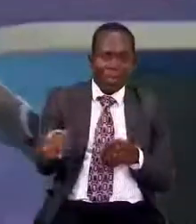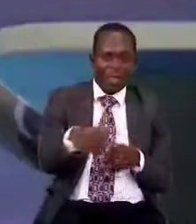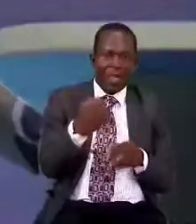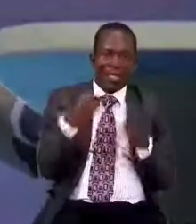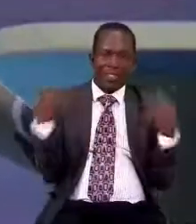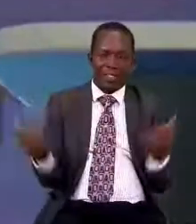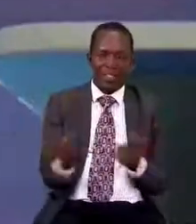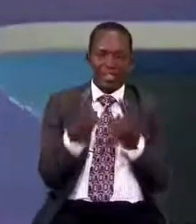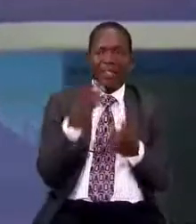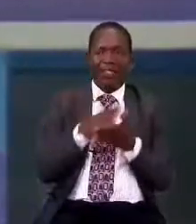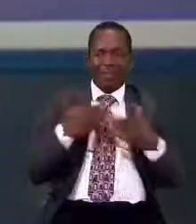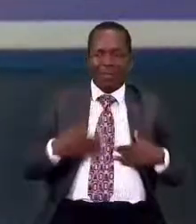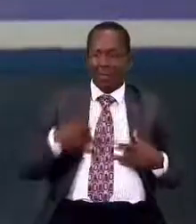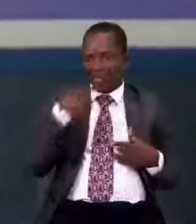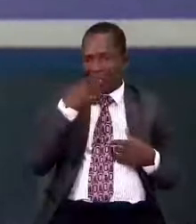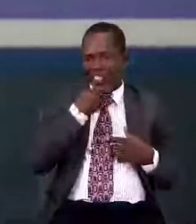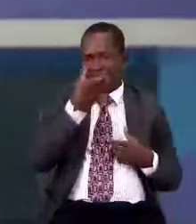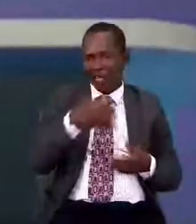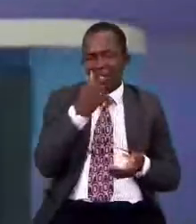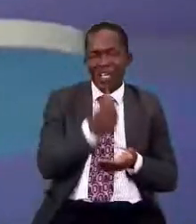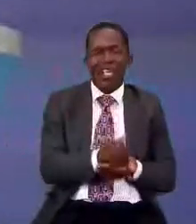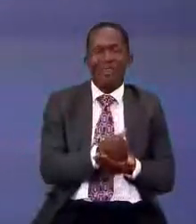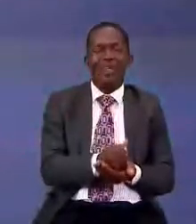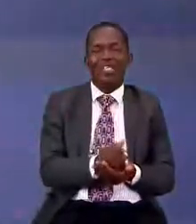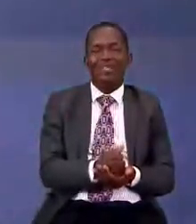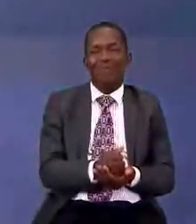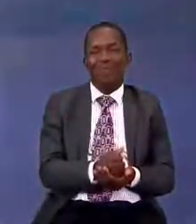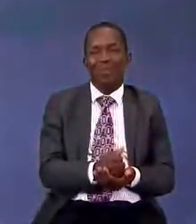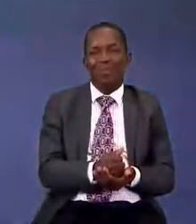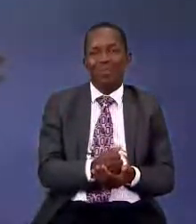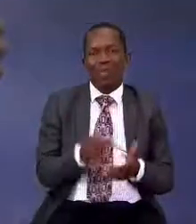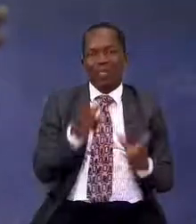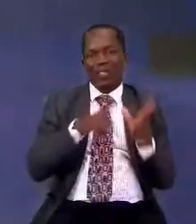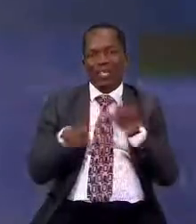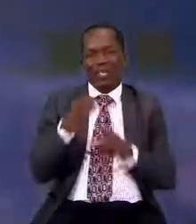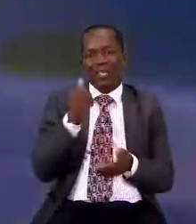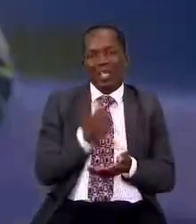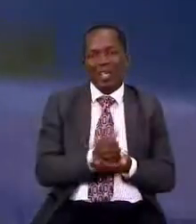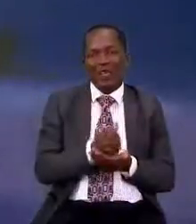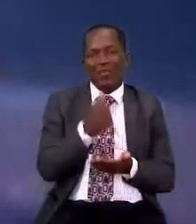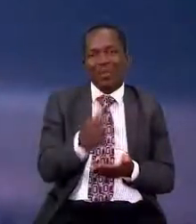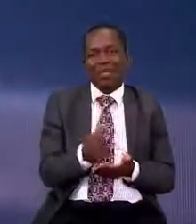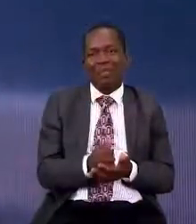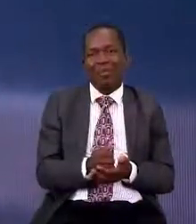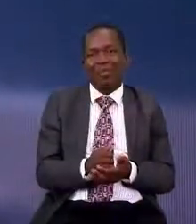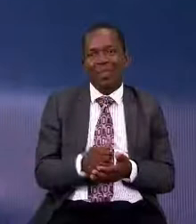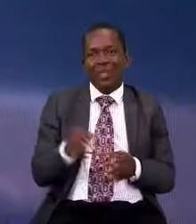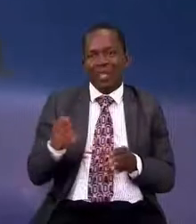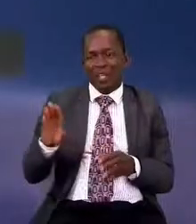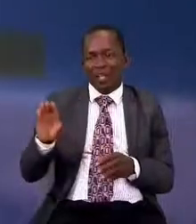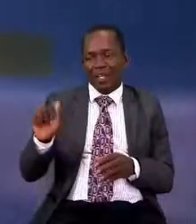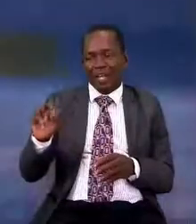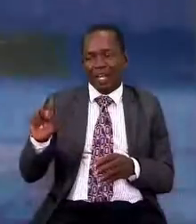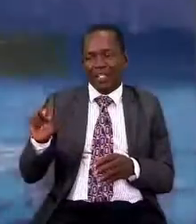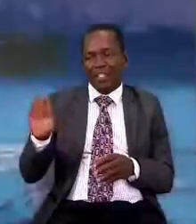Voyons, Actes chapitre 2, 21. Actes 2, 21.